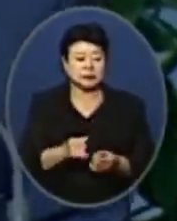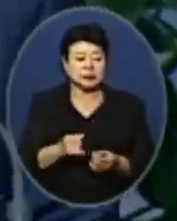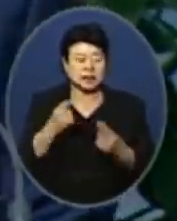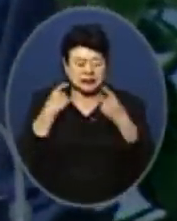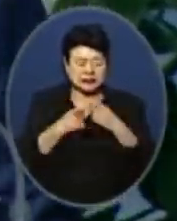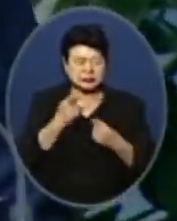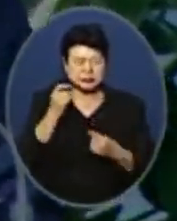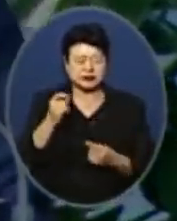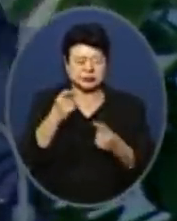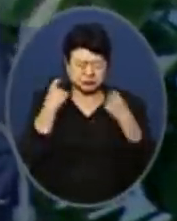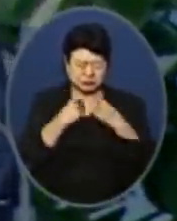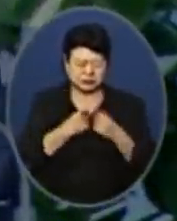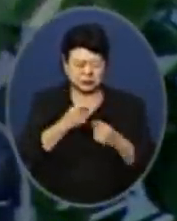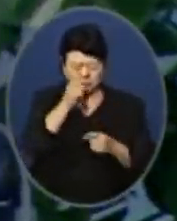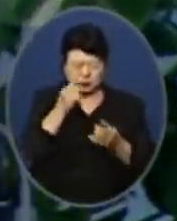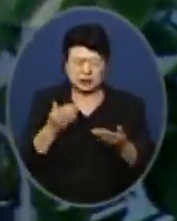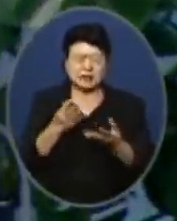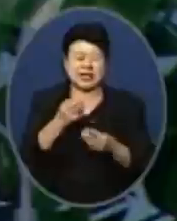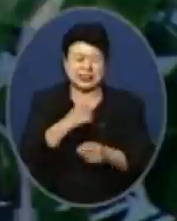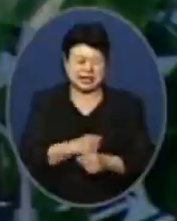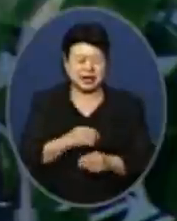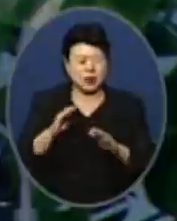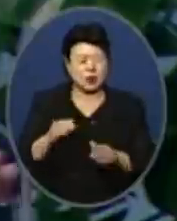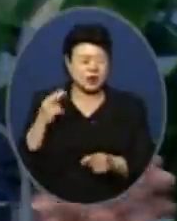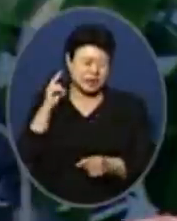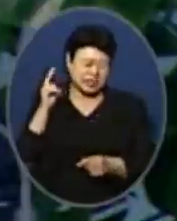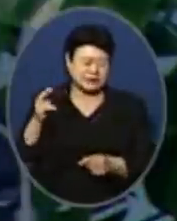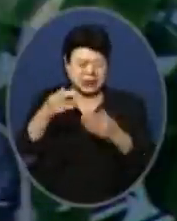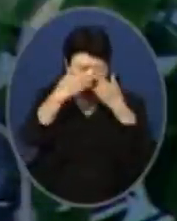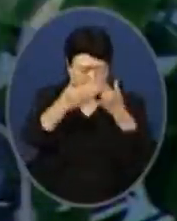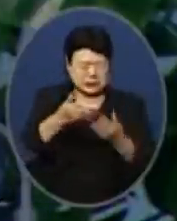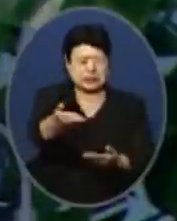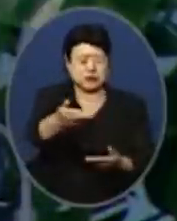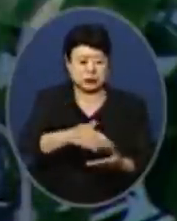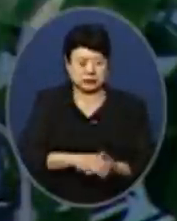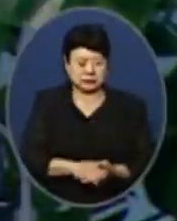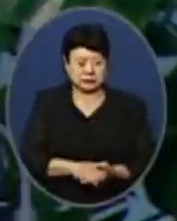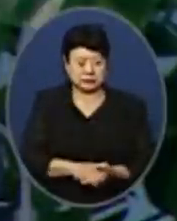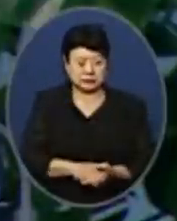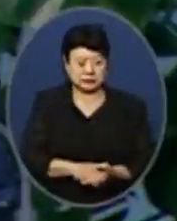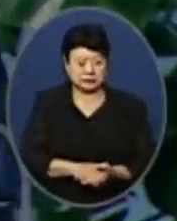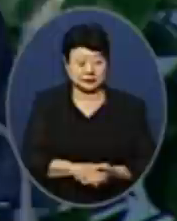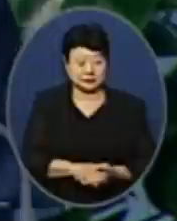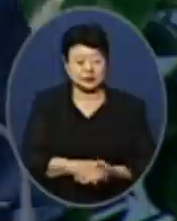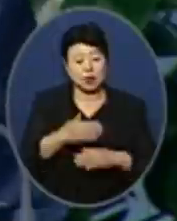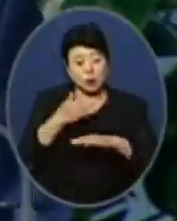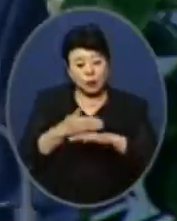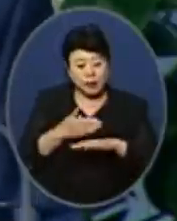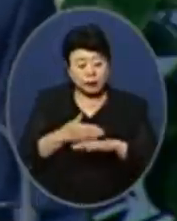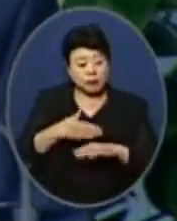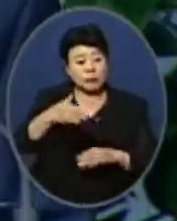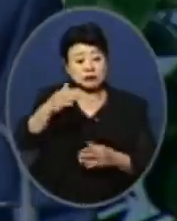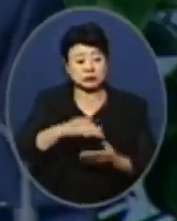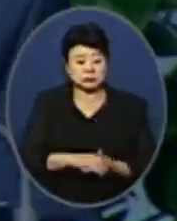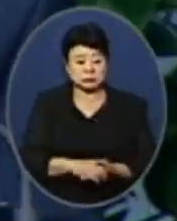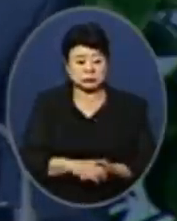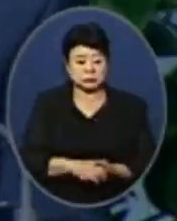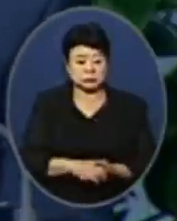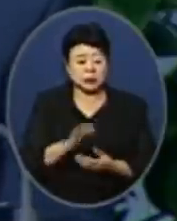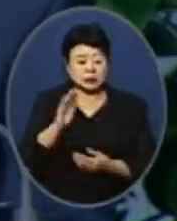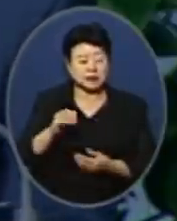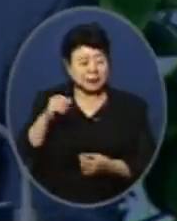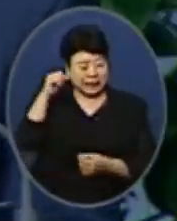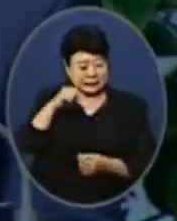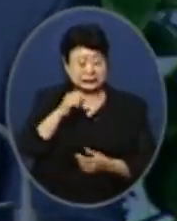신부님 좋은 일 많이 하시니까 오늘 이발값은 안 받겠습니다 고맙다 그러고 갔고요. 그